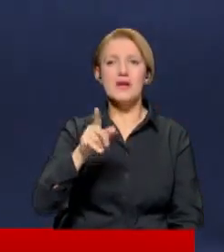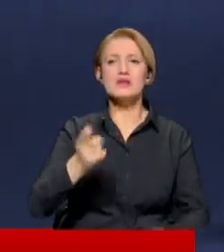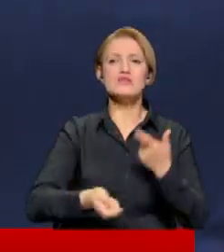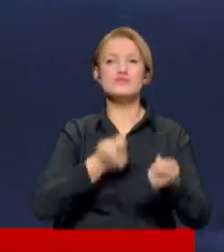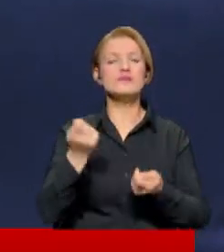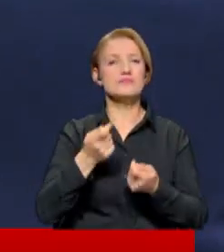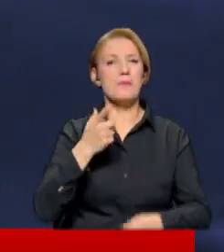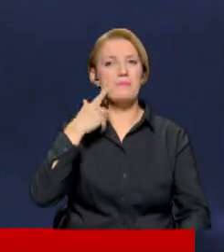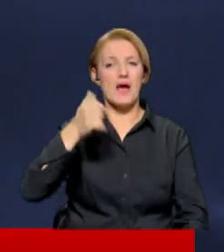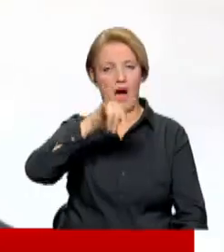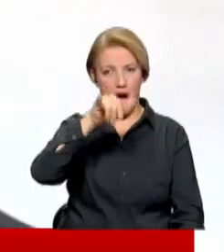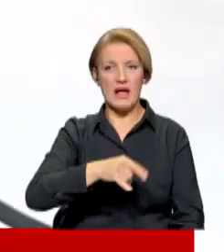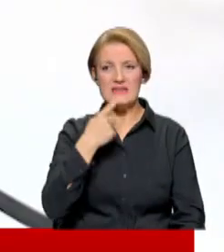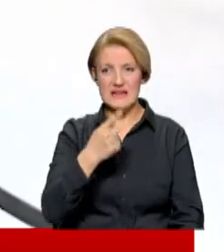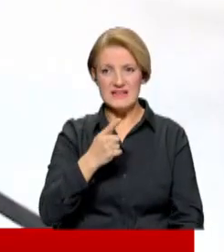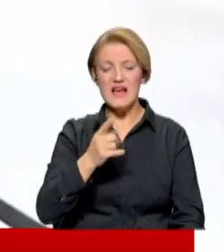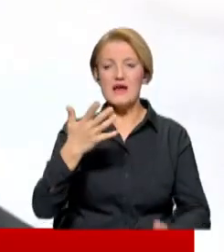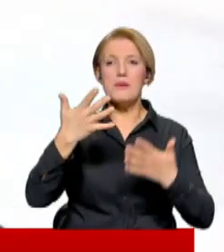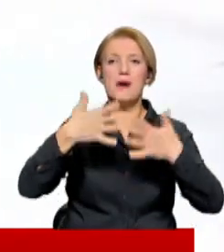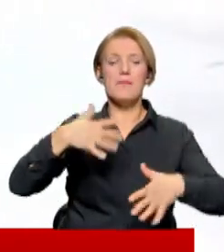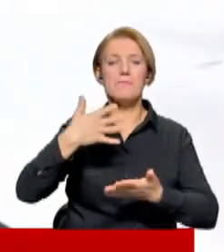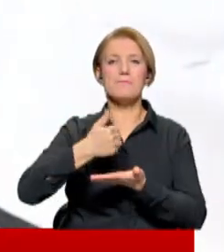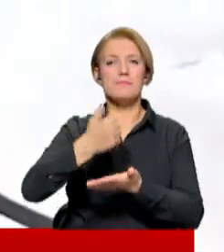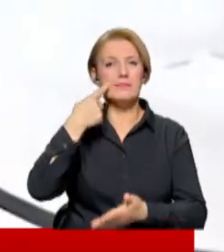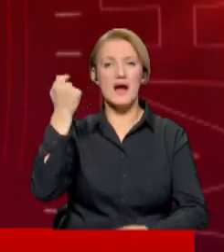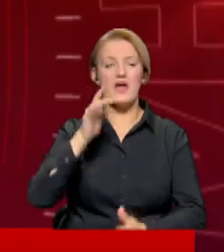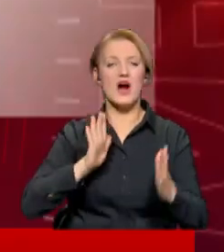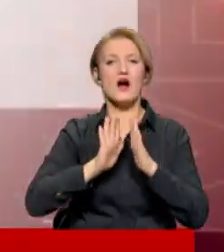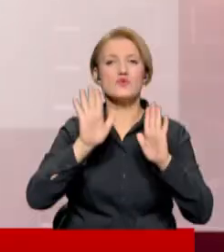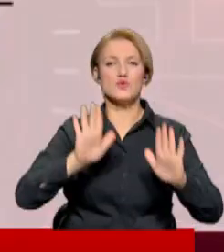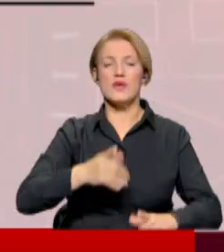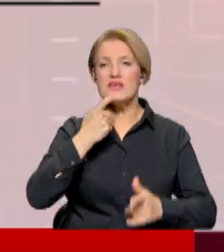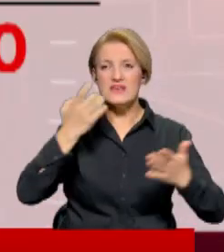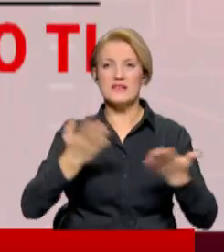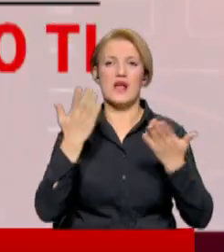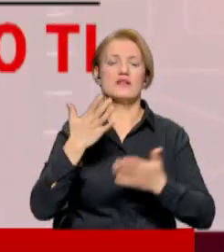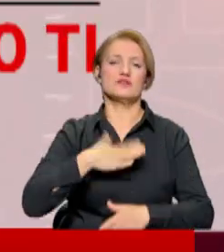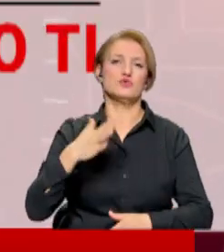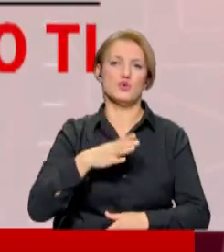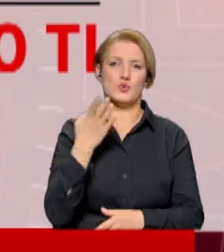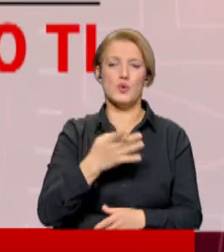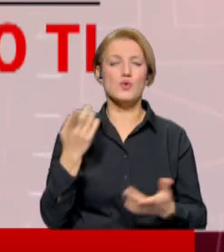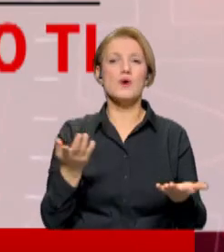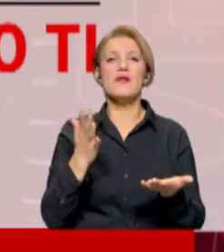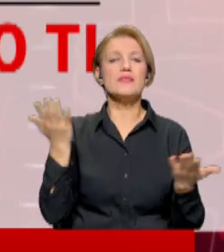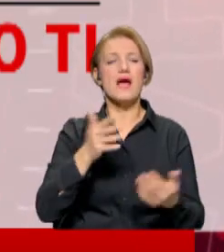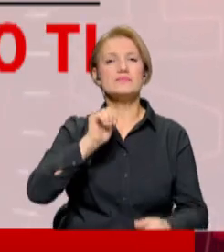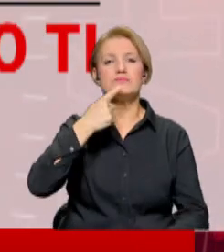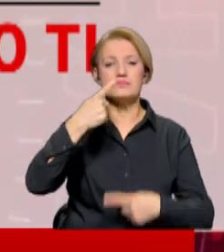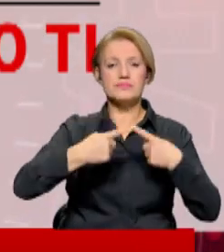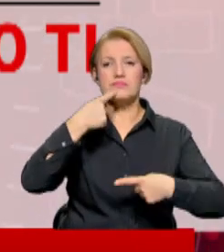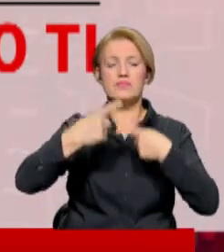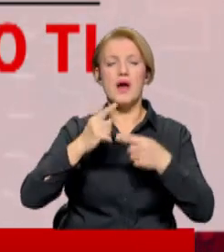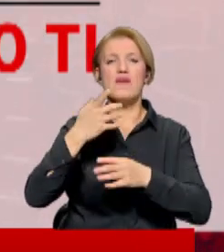Hazine ve maliye bakanınınsa karşı durduğu gelir vergisi düzen hepsini Zaten yıllardır talep ediyordu çalışanlar çünkü her geçen yıl